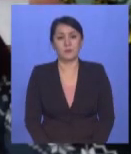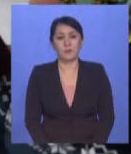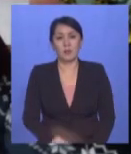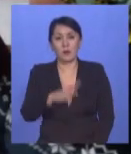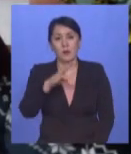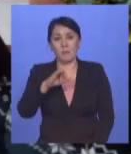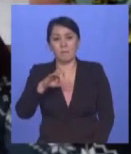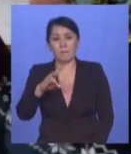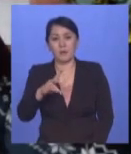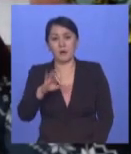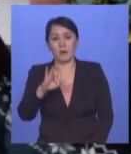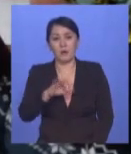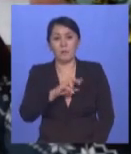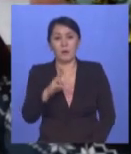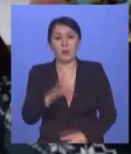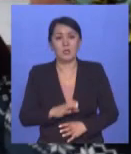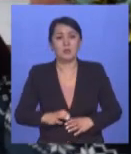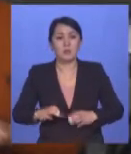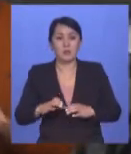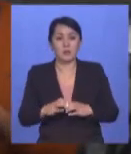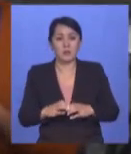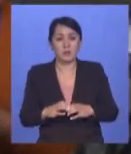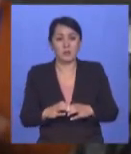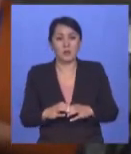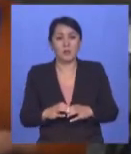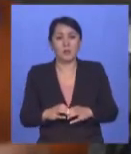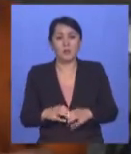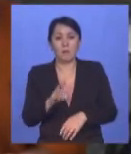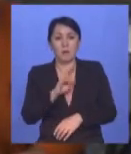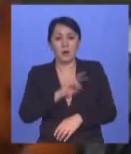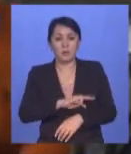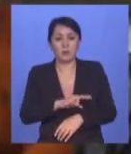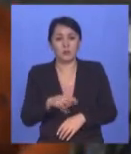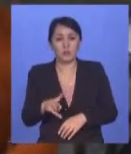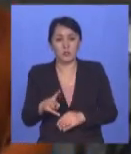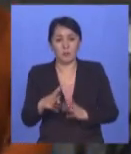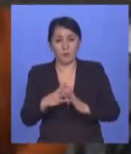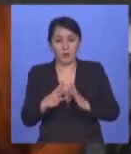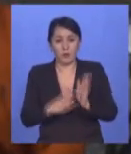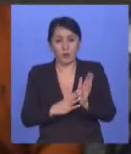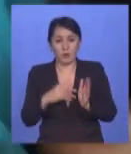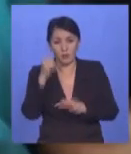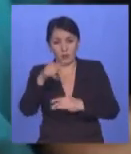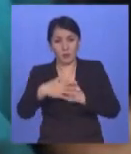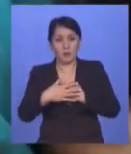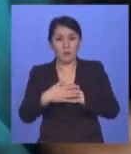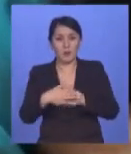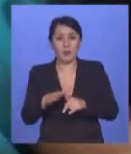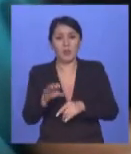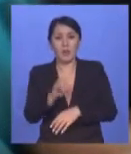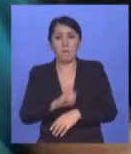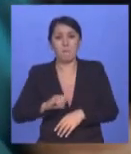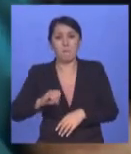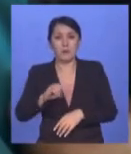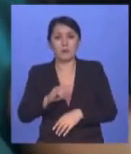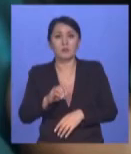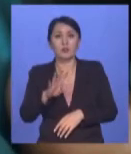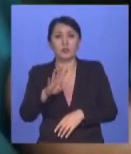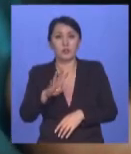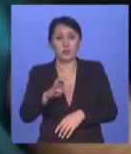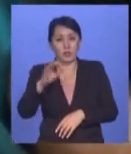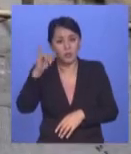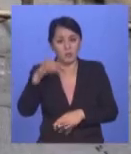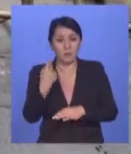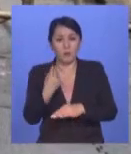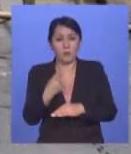Менкесер ауылындағы Мәмбетов және Ка жауапкершілігі шектеулі серіктестігі 2019 жылы құрылған. Сол жылы Европадан 400 сементал тұқымды ірі